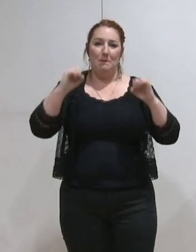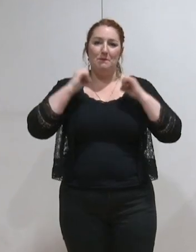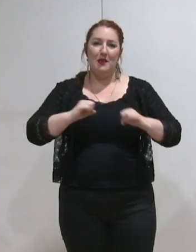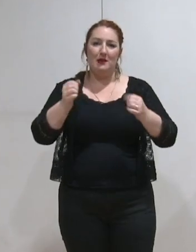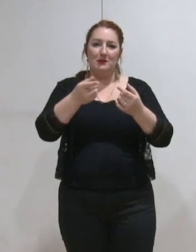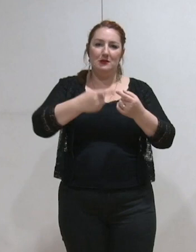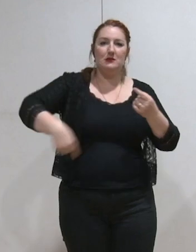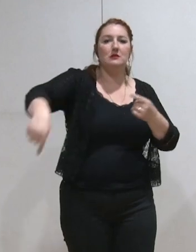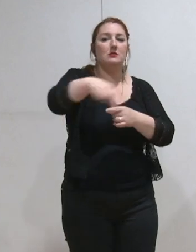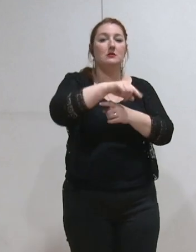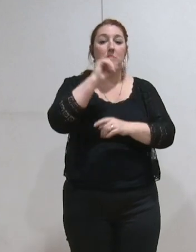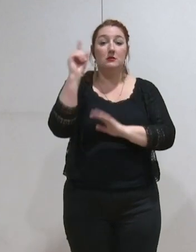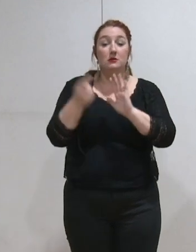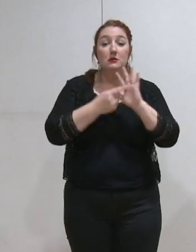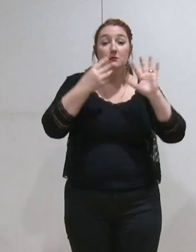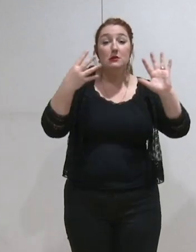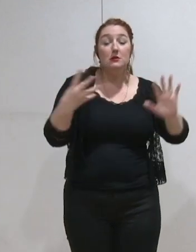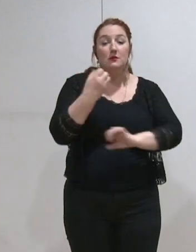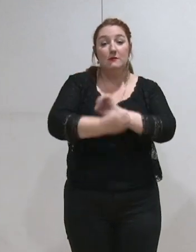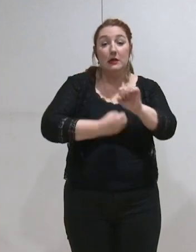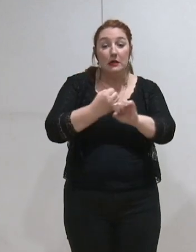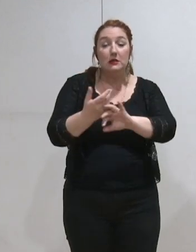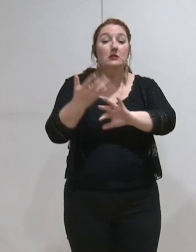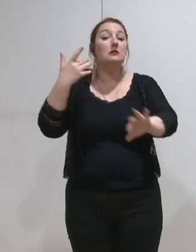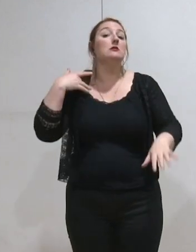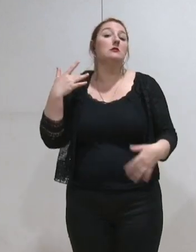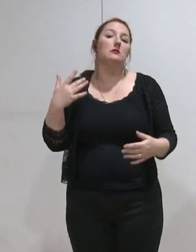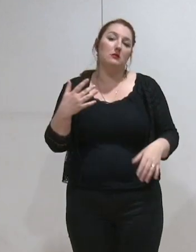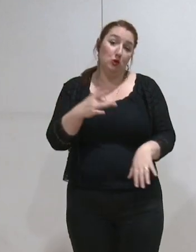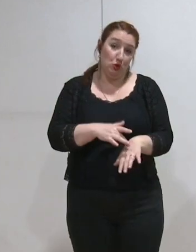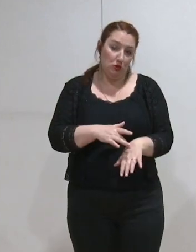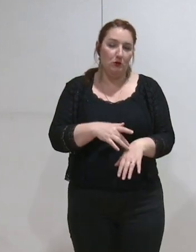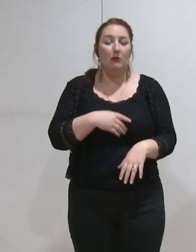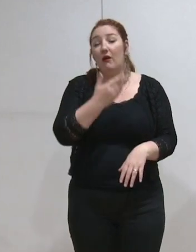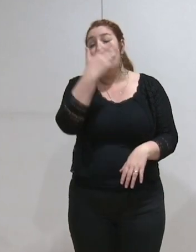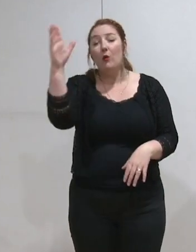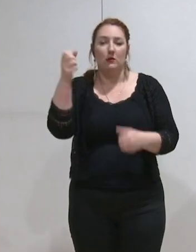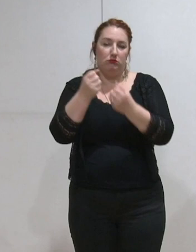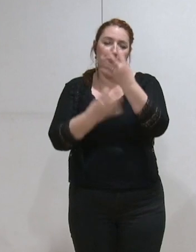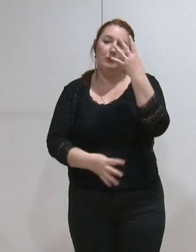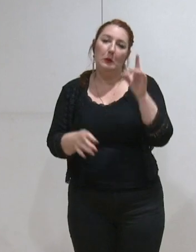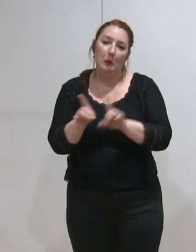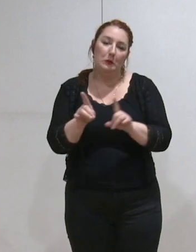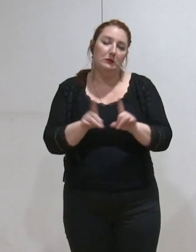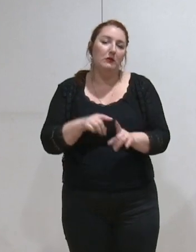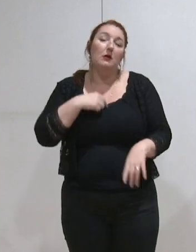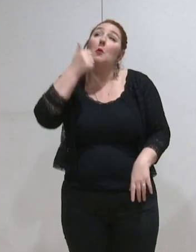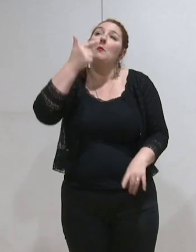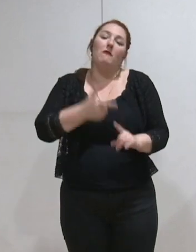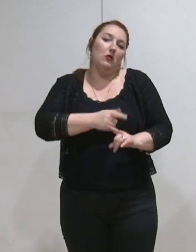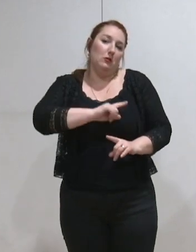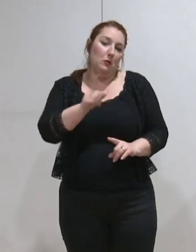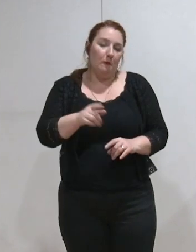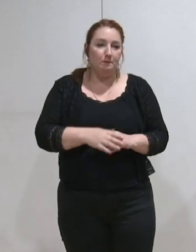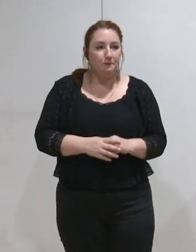2009 pour ne citer que lui sur ce sujet nous avons chacun le sait